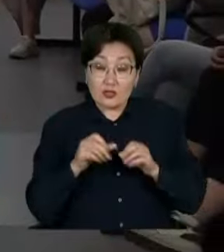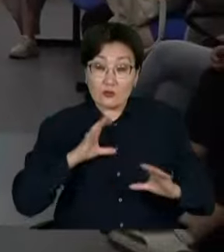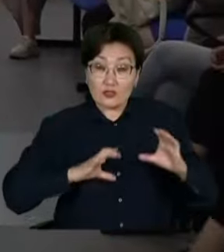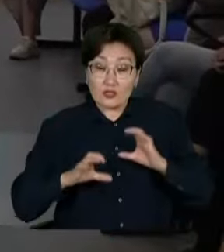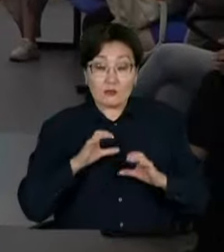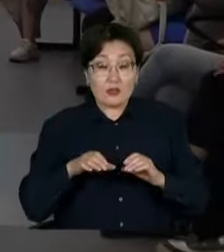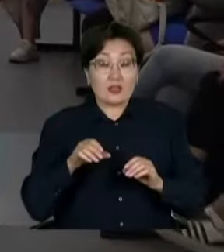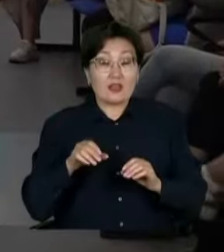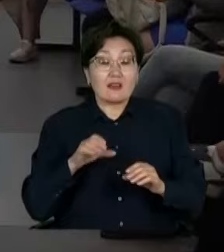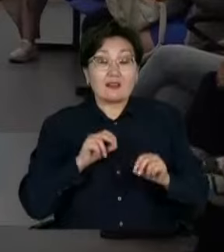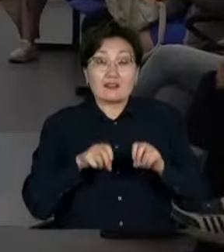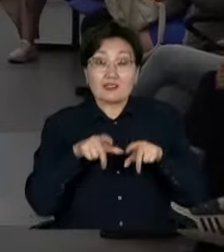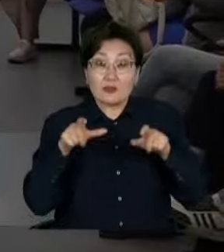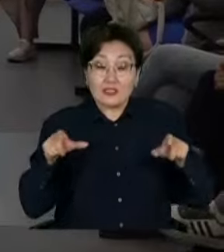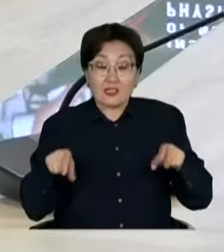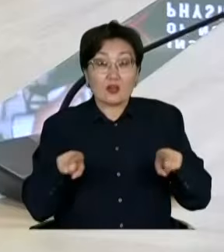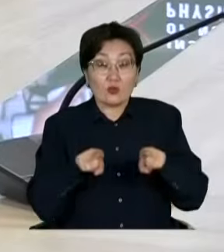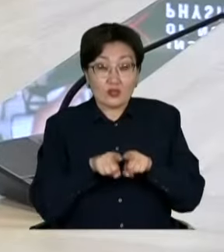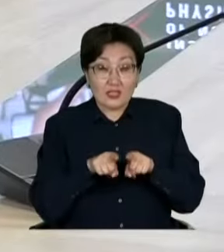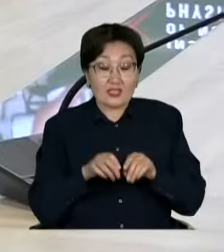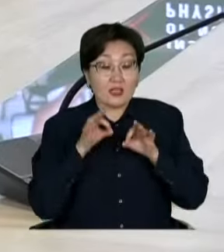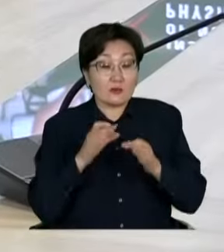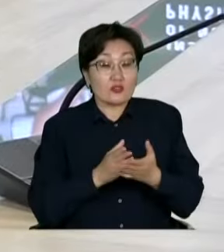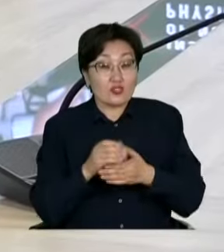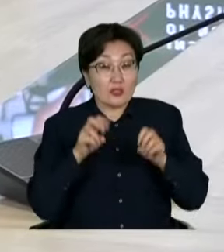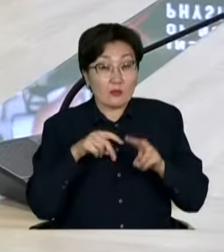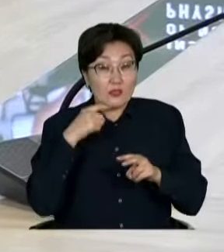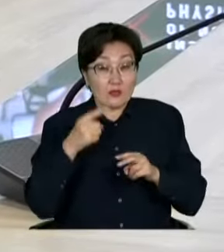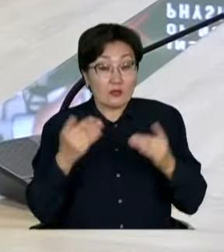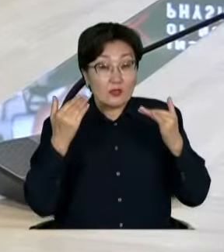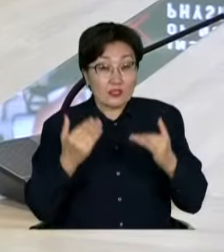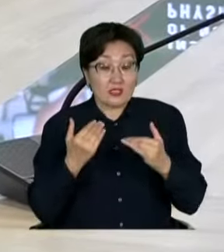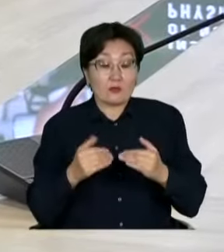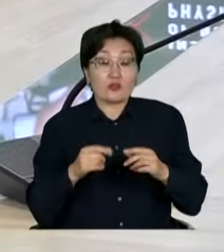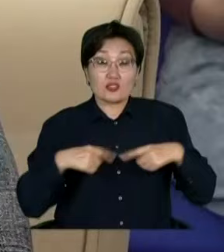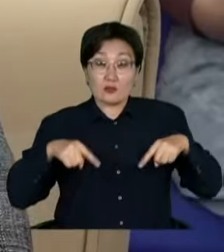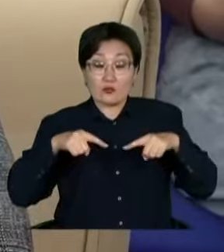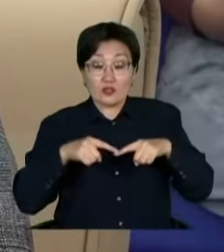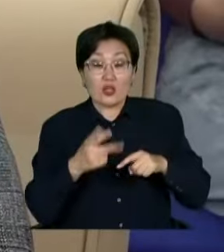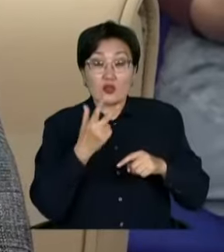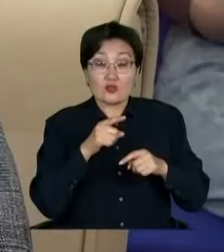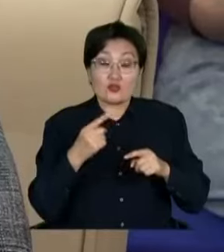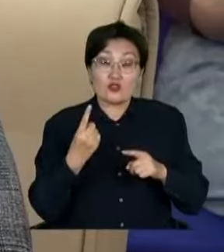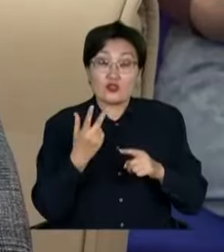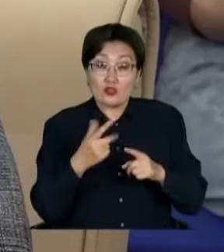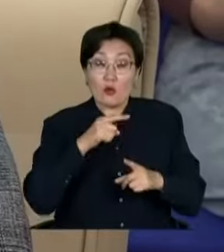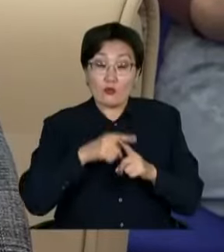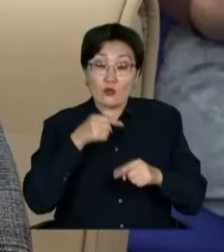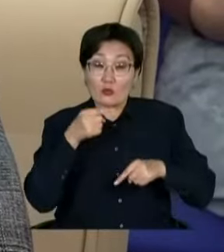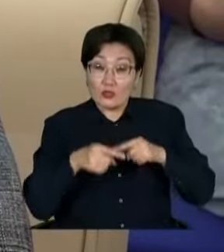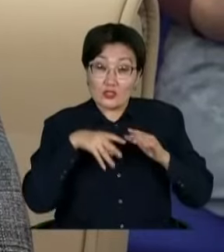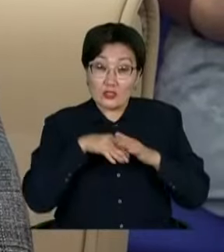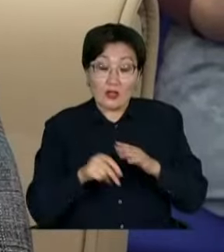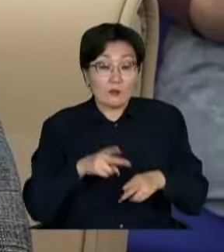партия мүшелерімен кездесуде осылай деді. Сала мамандарының сөзінше заманауи станциялар 3 және 3 плюс буынына жатады.